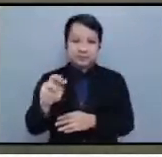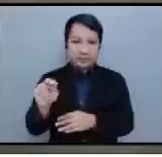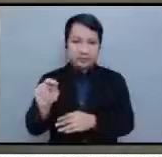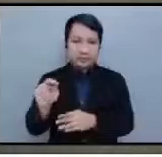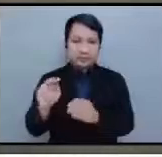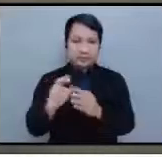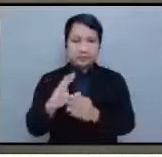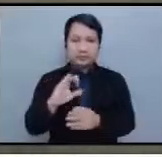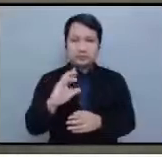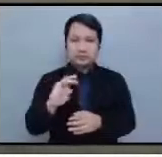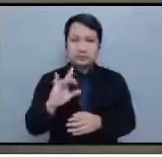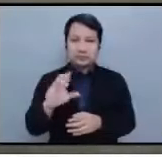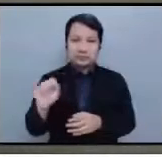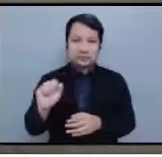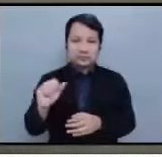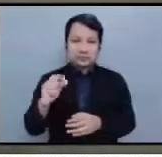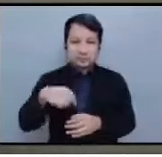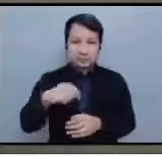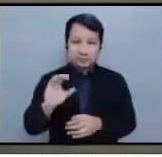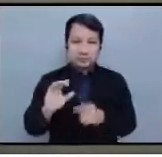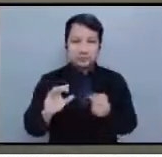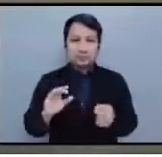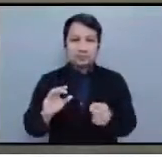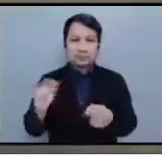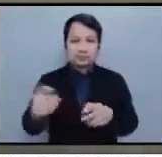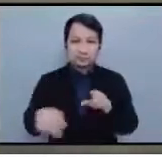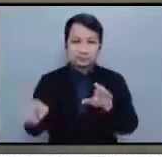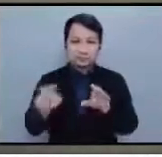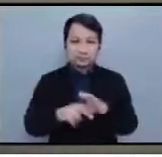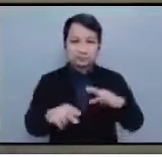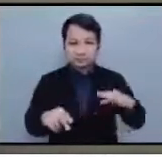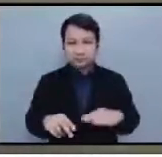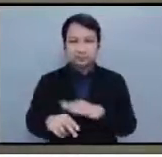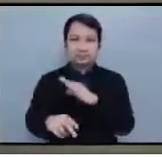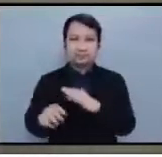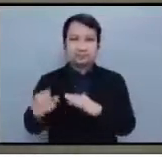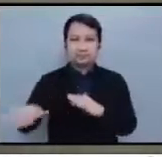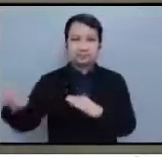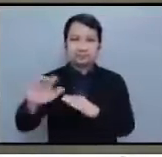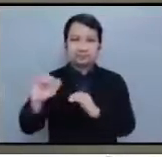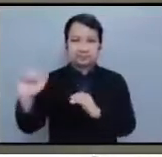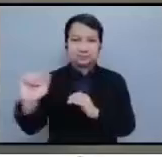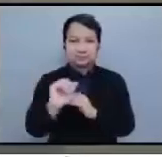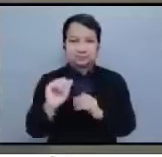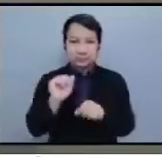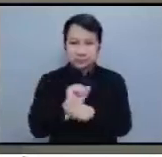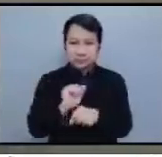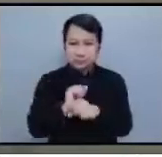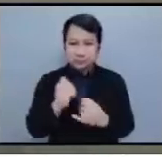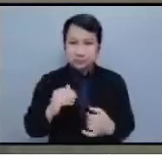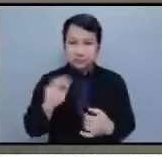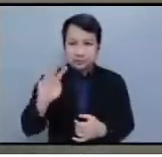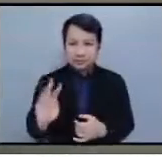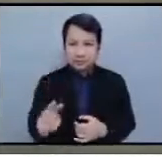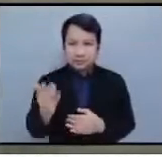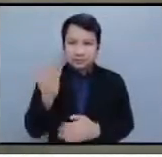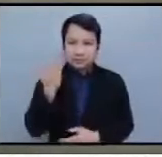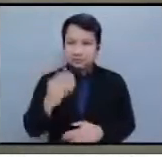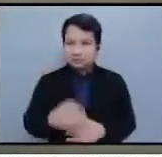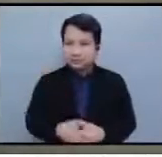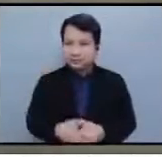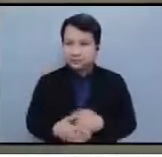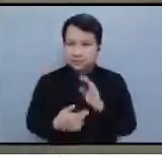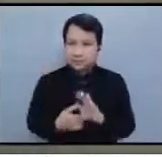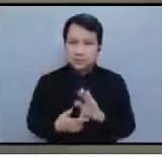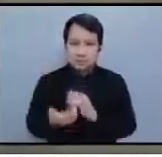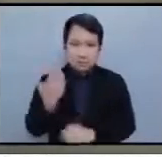Avenue westbound Quezon City na makasakay papunta sa kani-kanilang trabaho ngayong Miyerkules ng umaga. Maaraw na rin ngayon